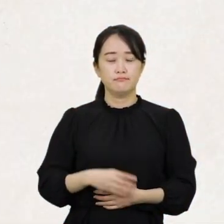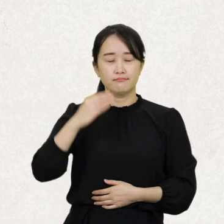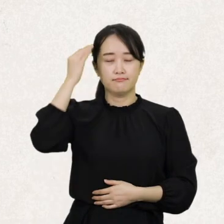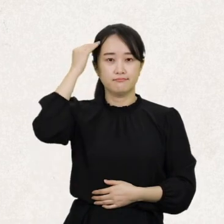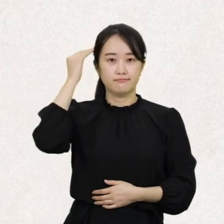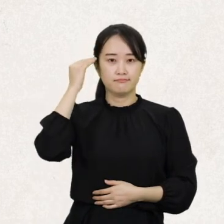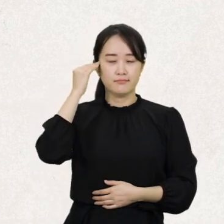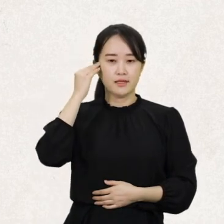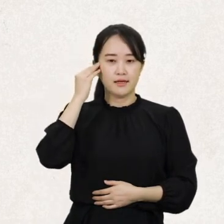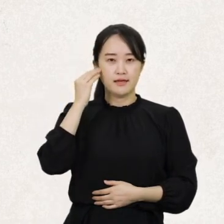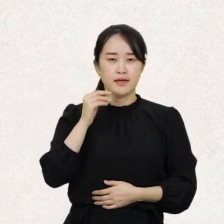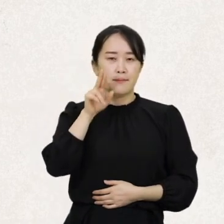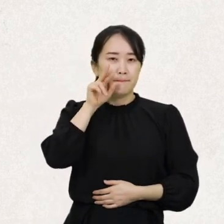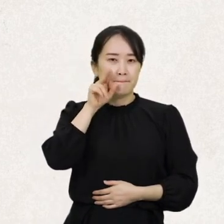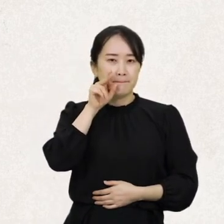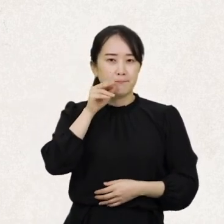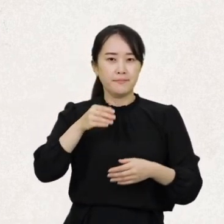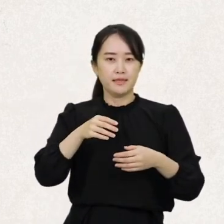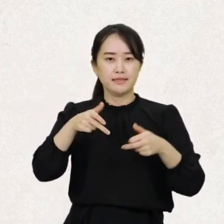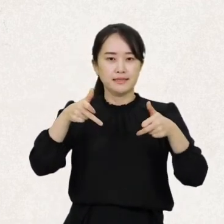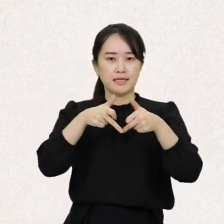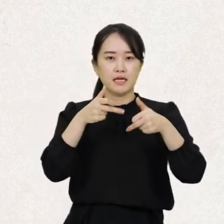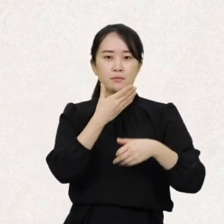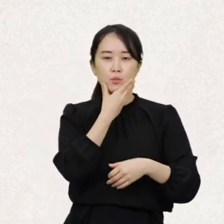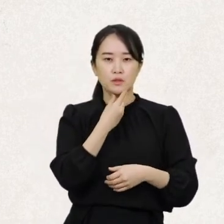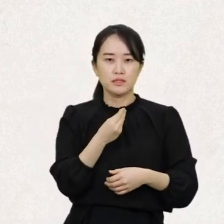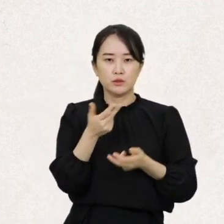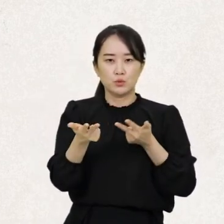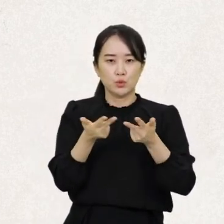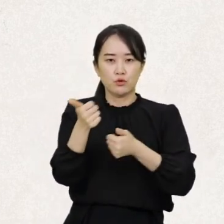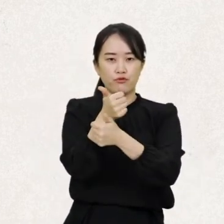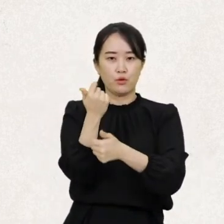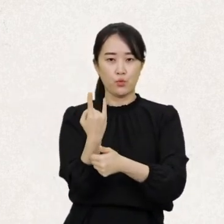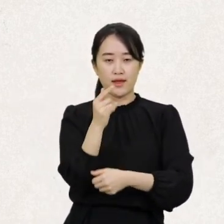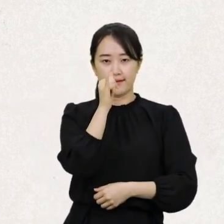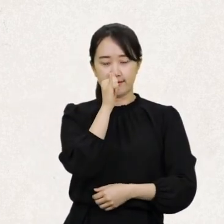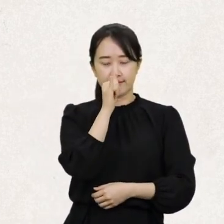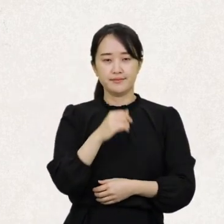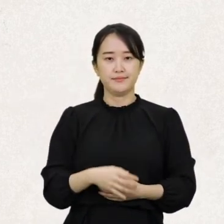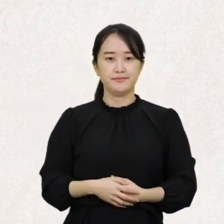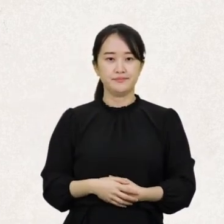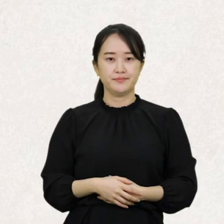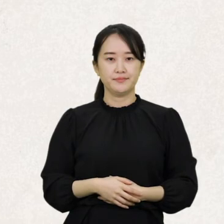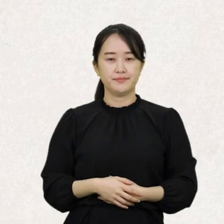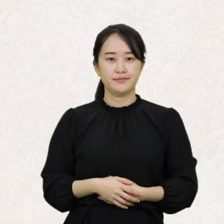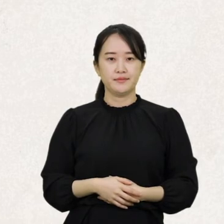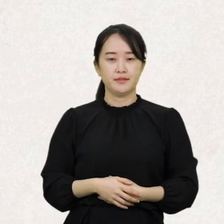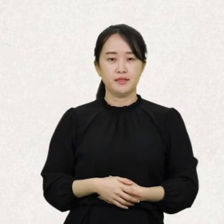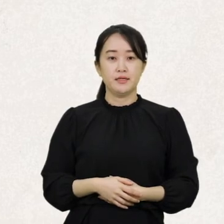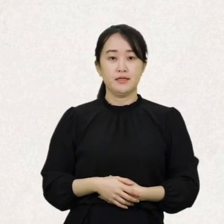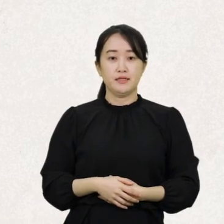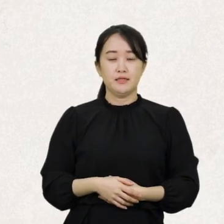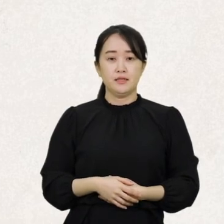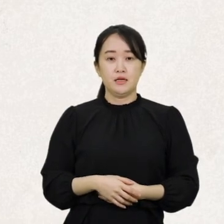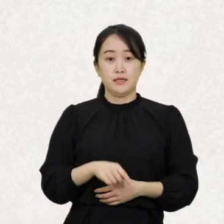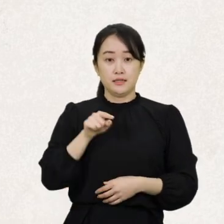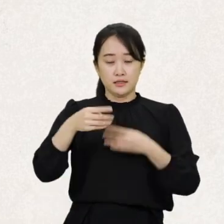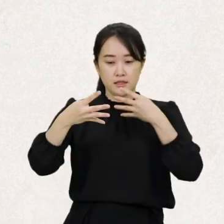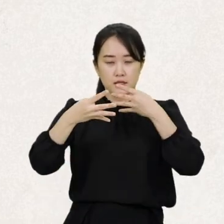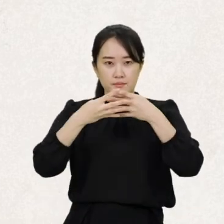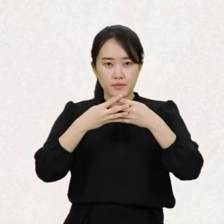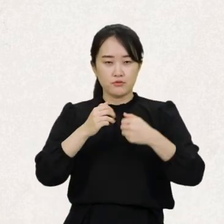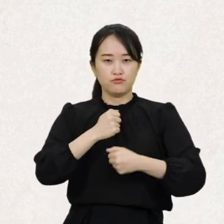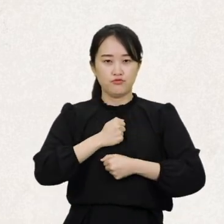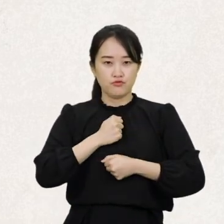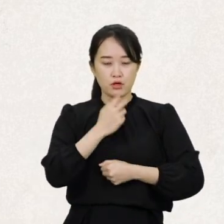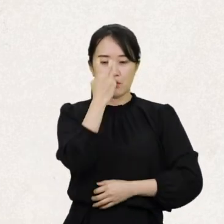우리나라에는 비상설기구인 장애인복지조정위원회가 있어요. 비록 상설조정기구는 아니지만 본 협약의